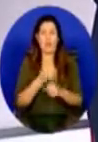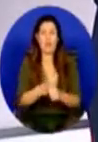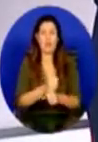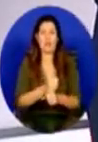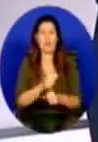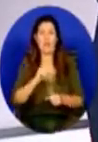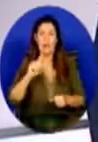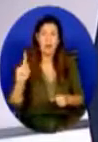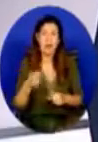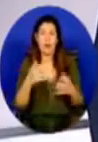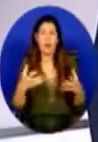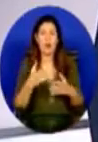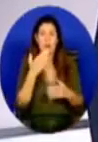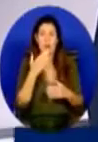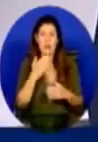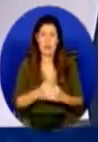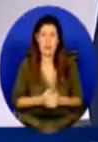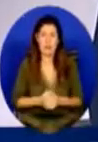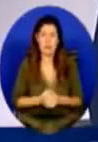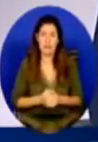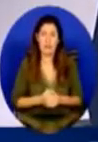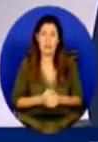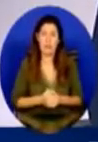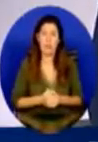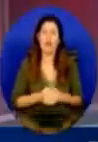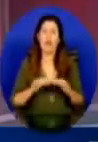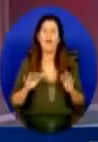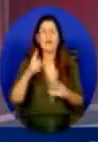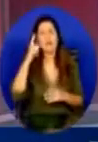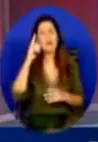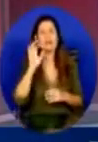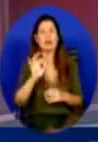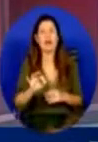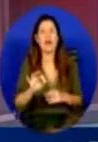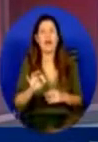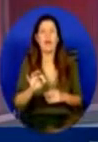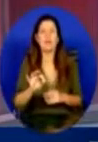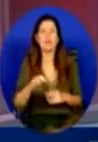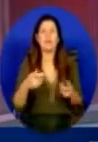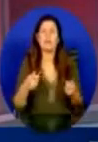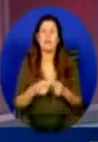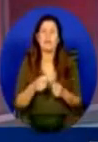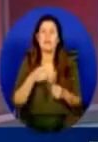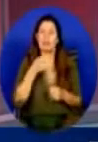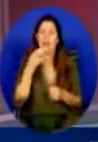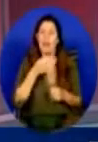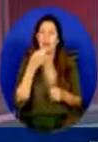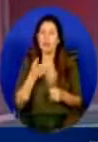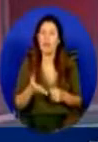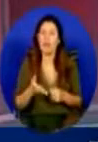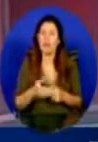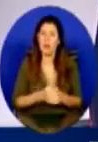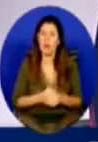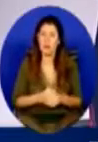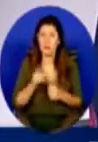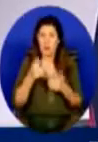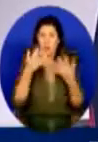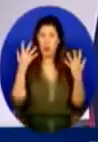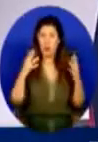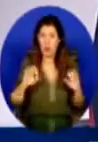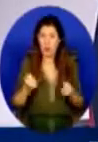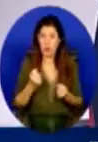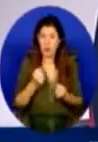ופה, בהקשר הזה... אתם מייצגים, אני מבינה, אבל מה עמדתכם בנוגע, מה עמדתכם בנוגע לשאלות? ברור שאם אנחנו מייצגים, אז הם